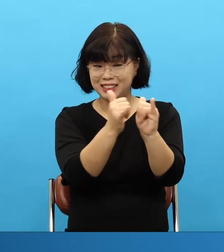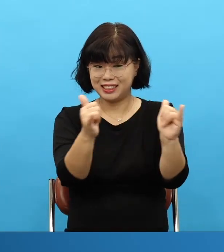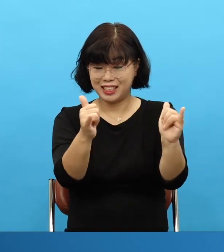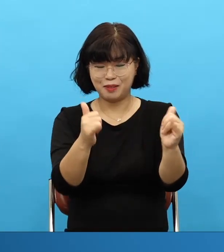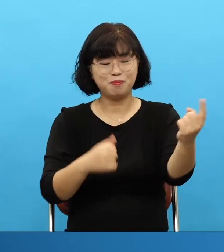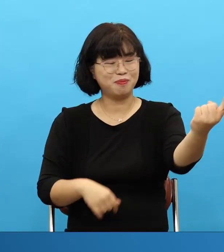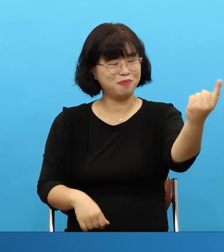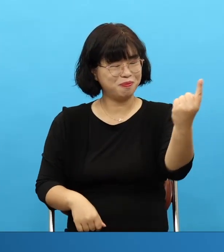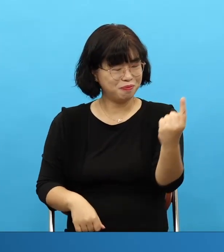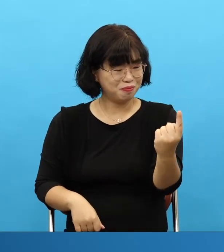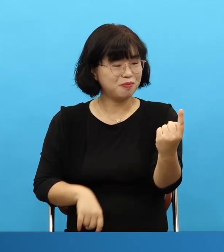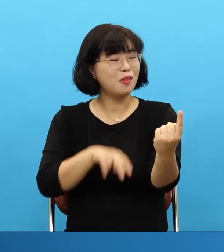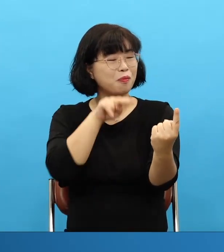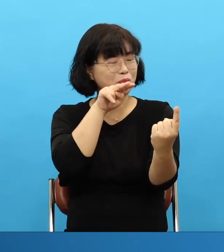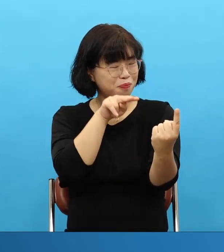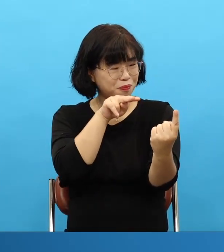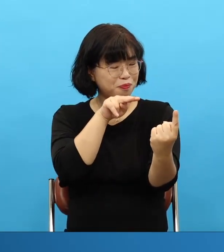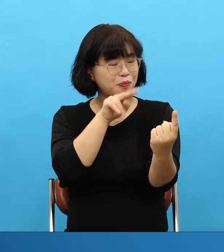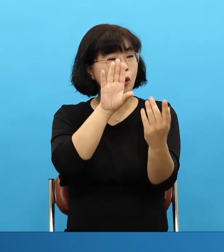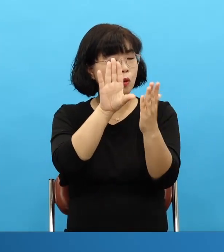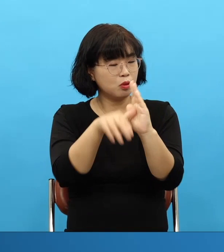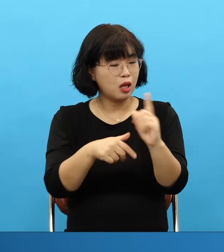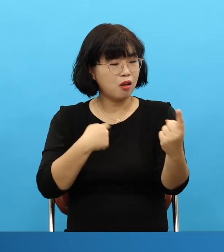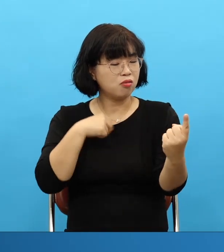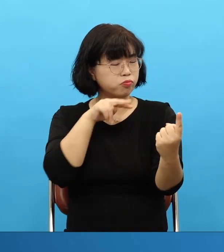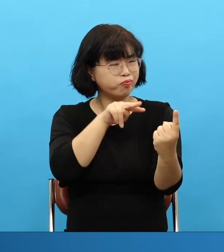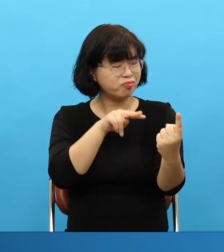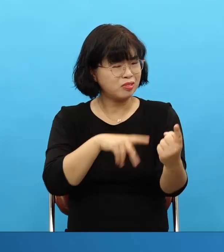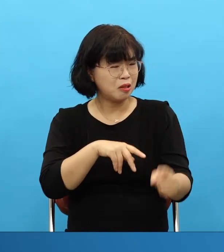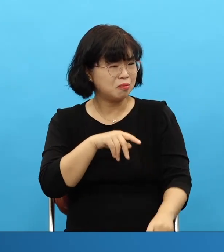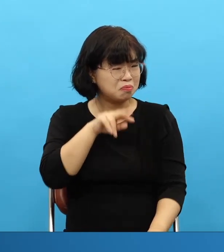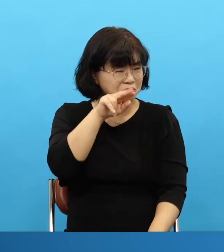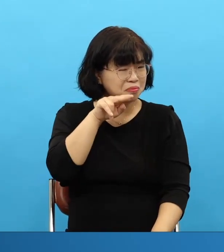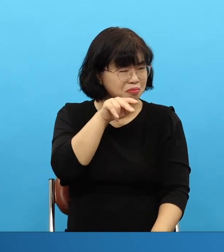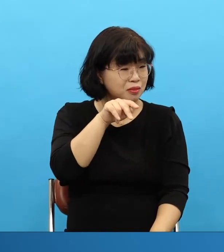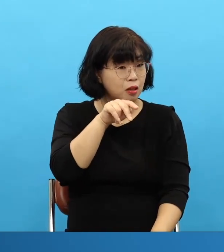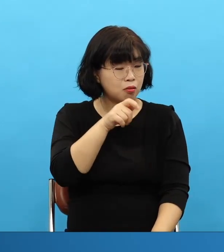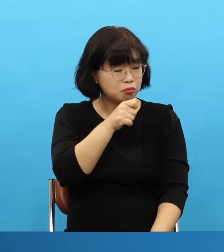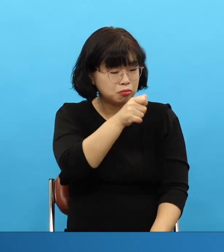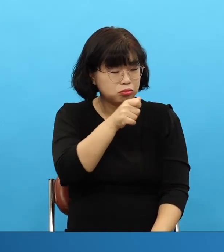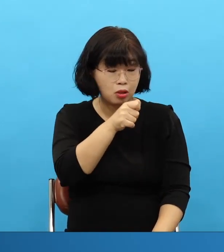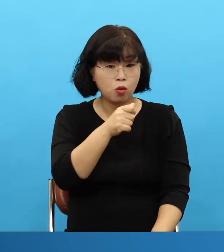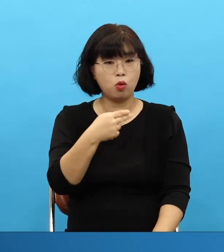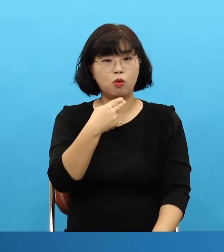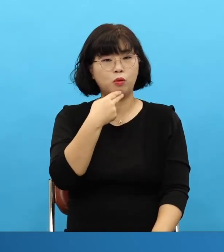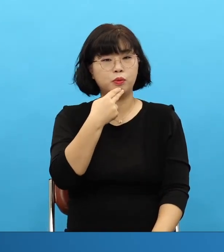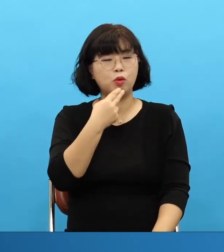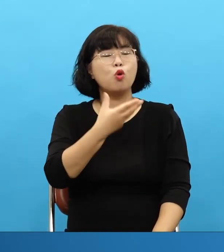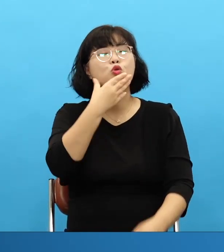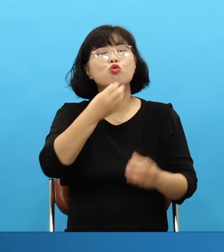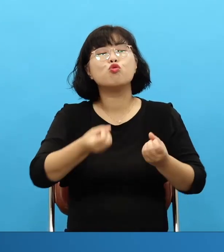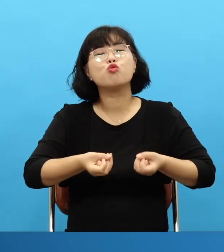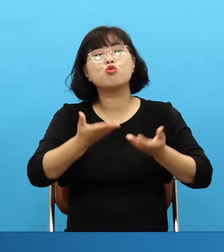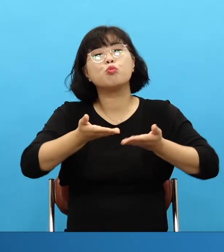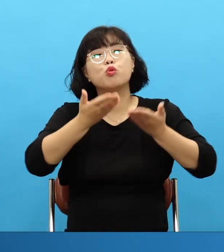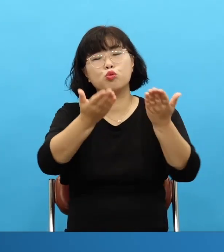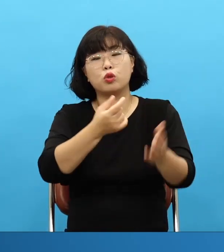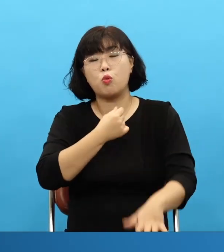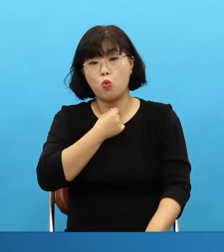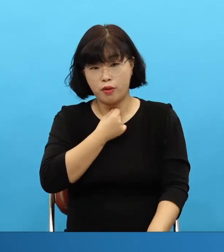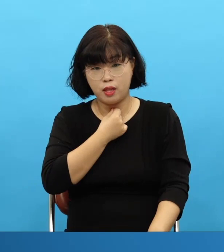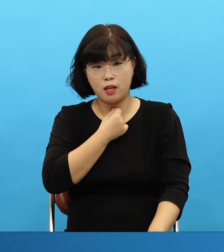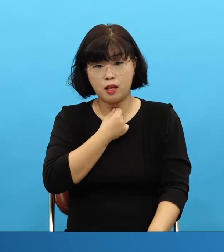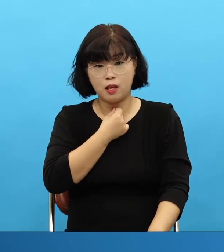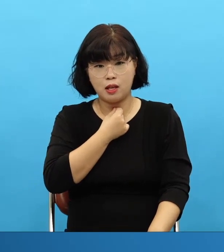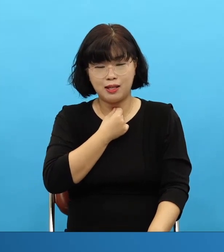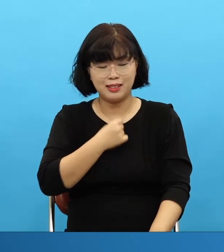사람을 축복하기를 원하셔요. And even when we look at people, God desires to bless that very person. 또 우리는 잘못된 사람부터